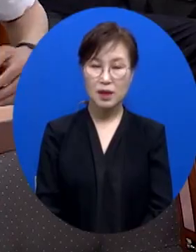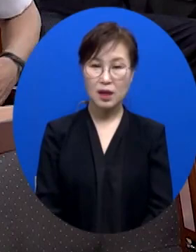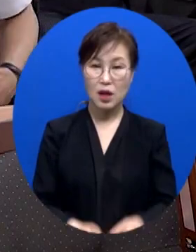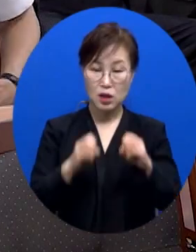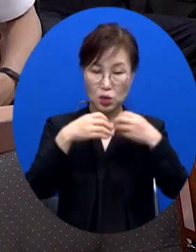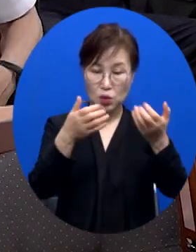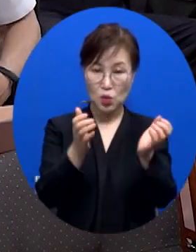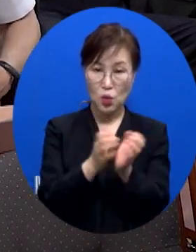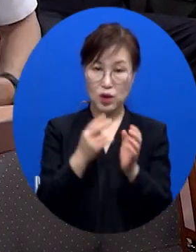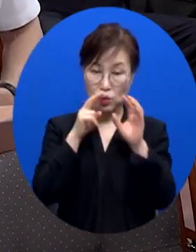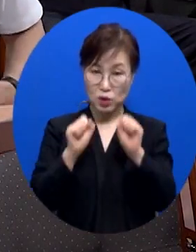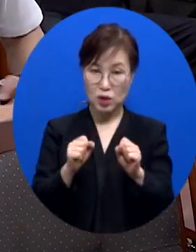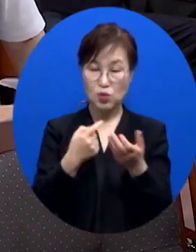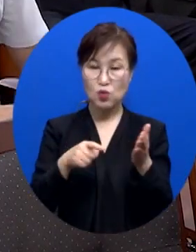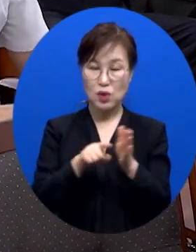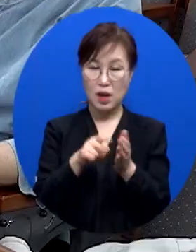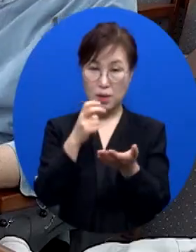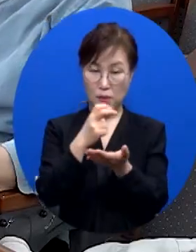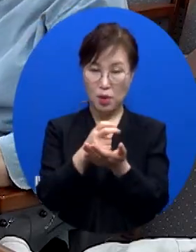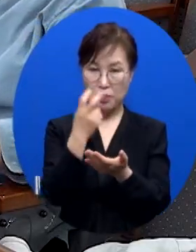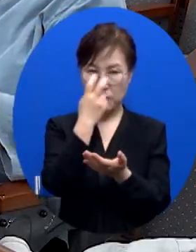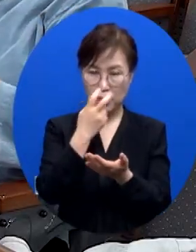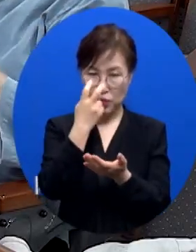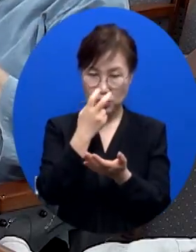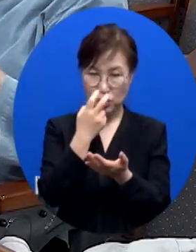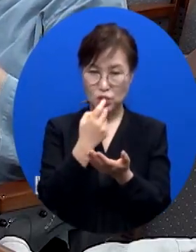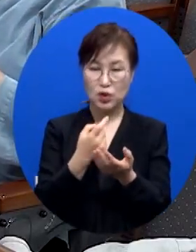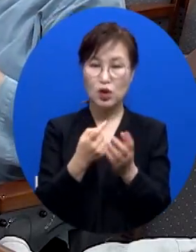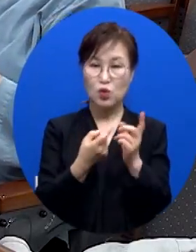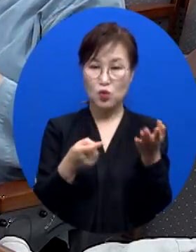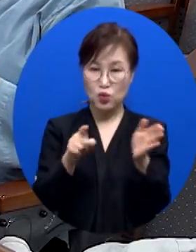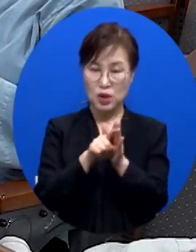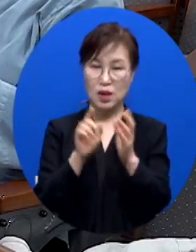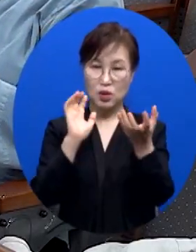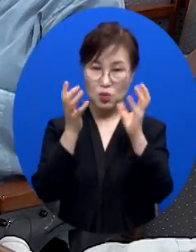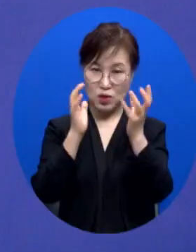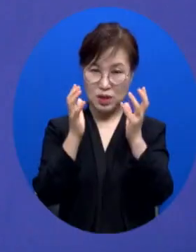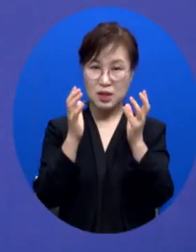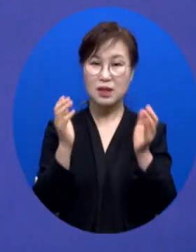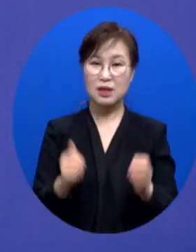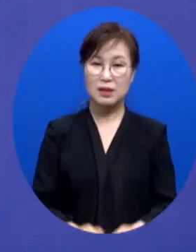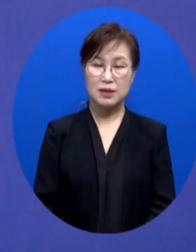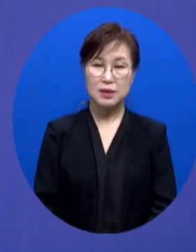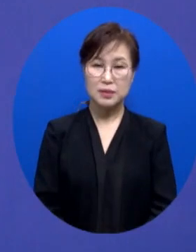인천도시산업선교회 존치를 위한 제도적 보전 방안을 함께 논의했습니다.